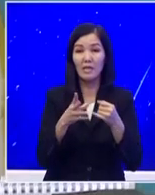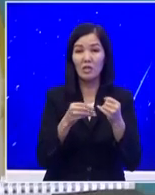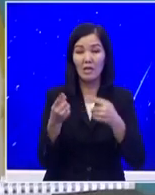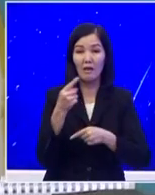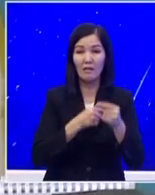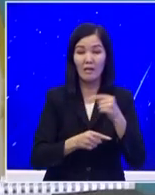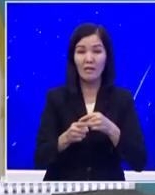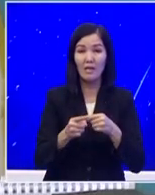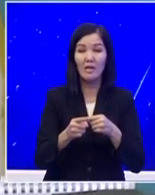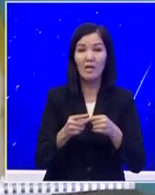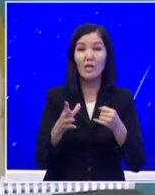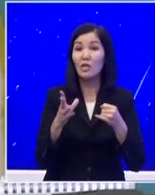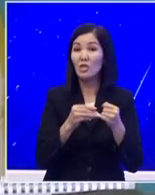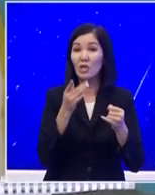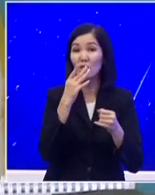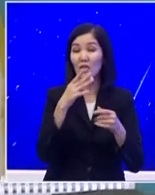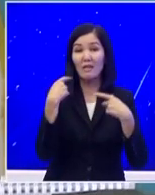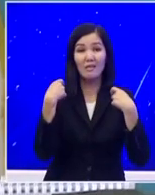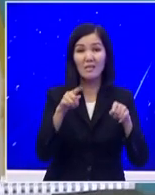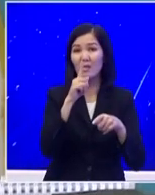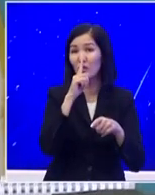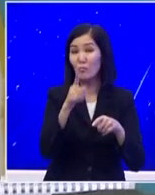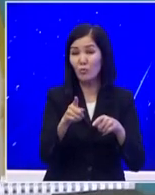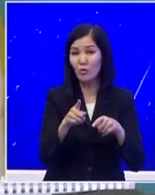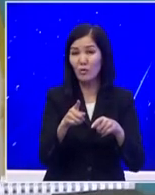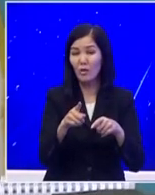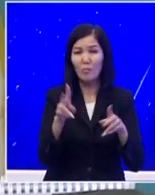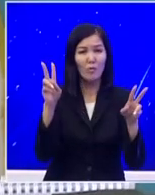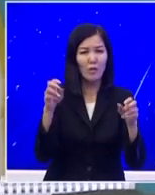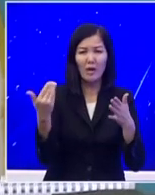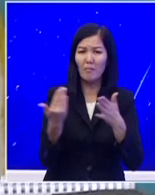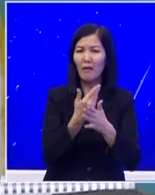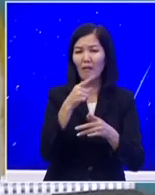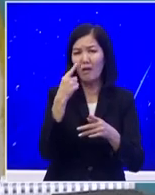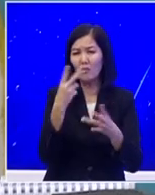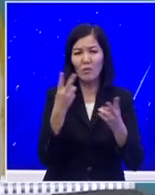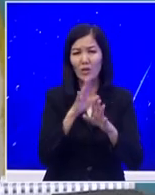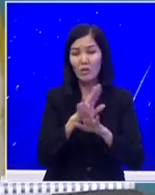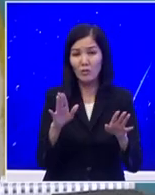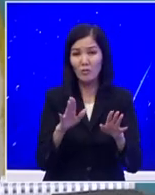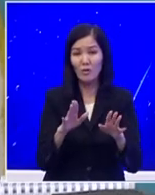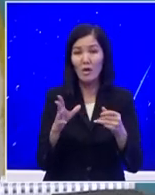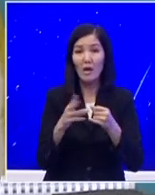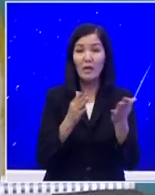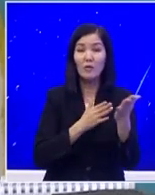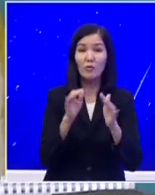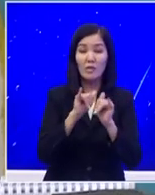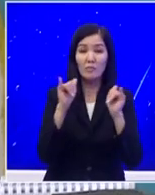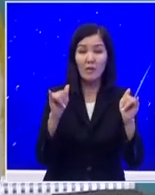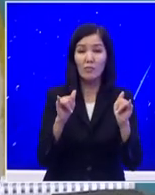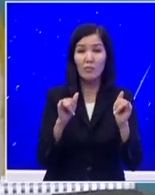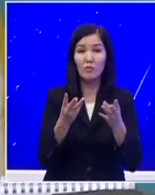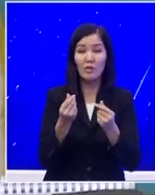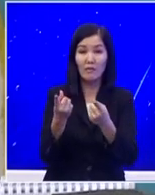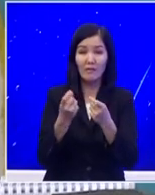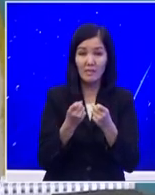Жер шетелдіктерге сатылмайды. Бұл мәселеге енді оралмаймыз. Бірақ агроөнеркәсіп кешенін дамыту үшін инвестиция